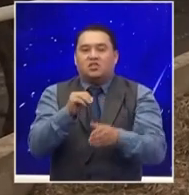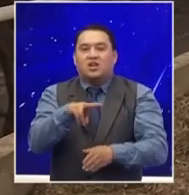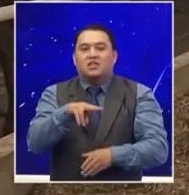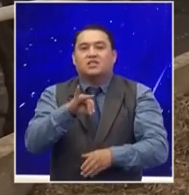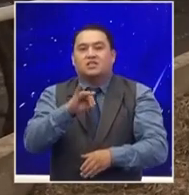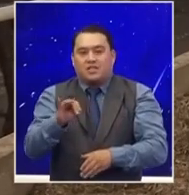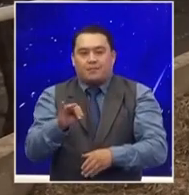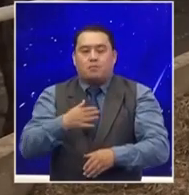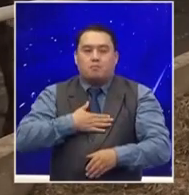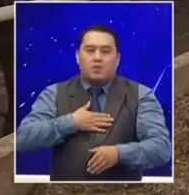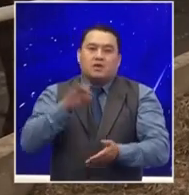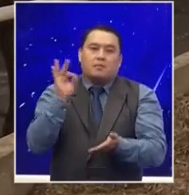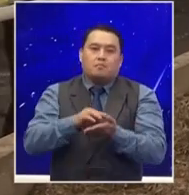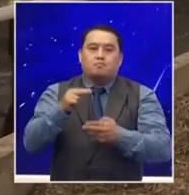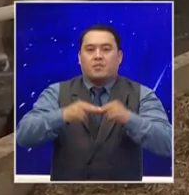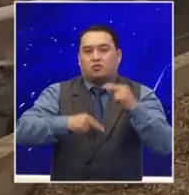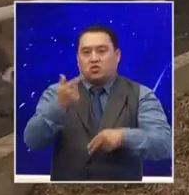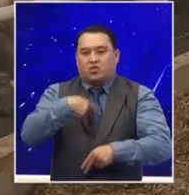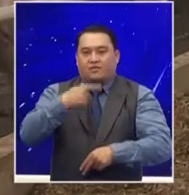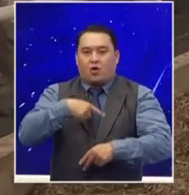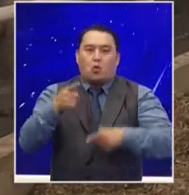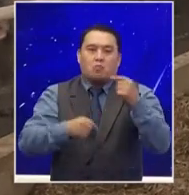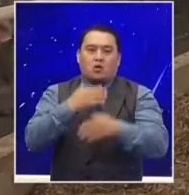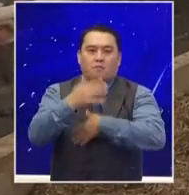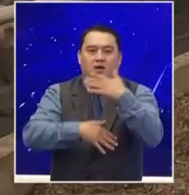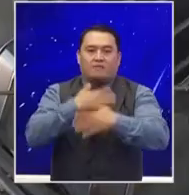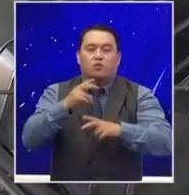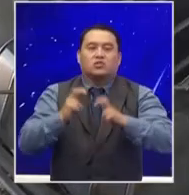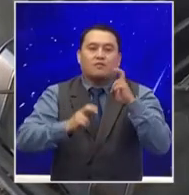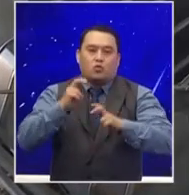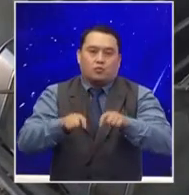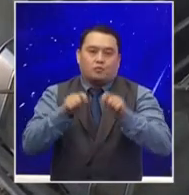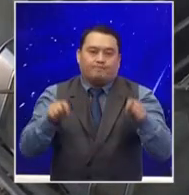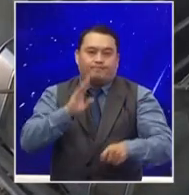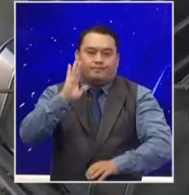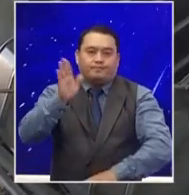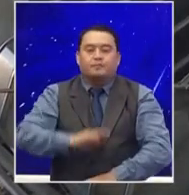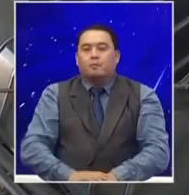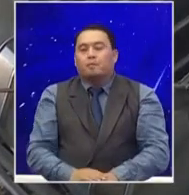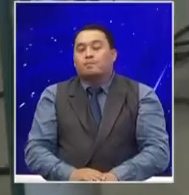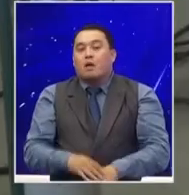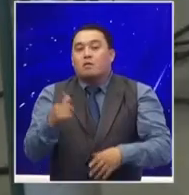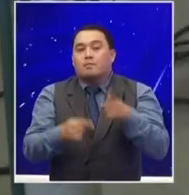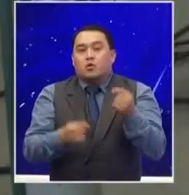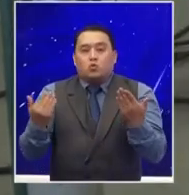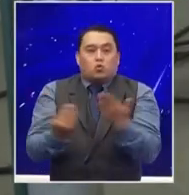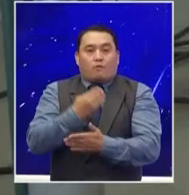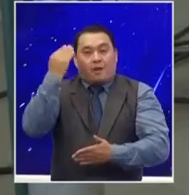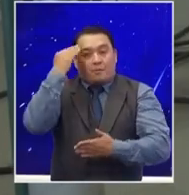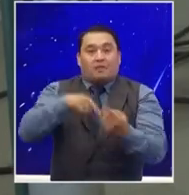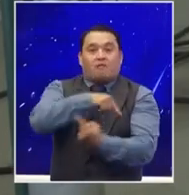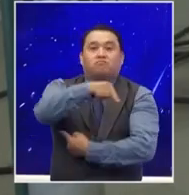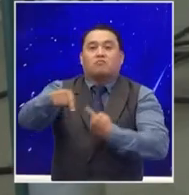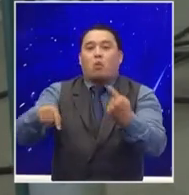Но в скором будущем мы намерены построить собственный молокоперерабатывающий завод. Процесс дойки осуществляется с помощью современных методов и